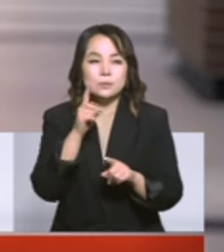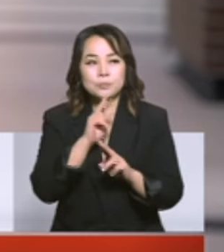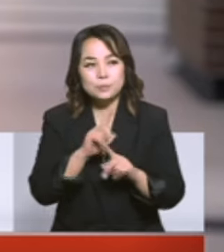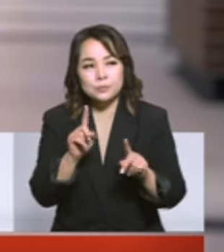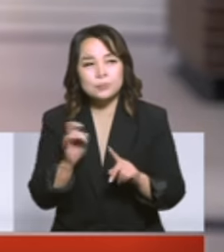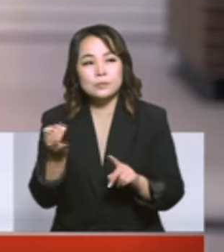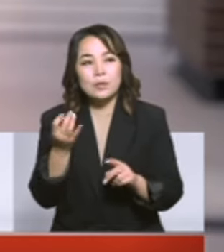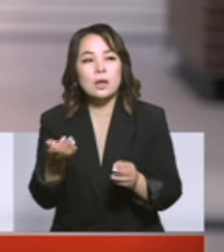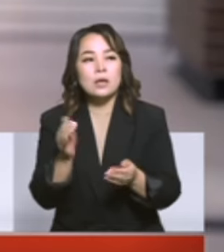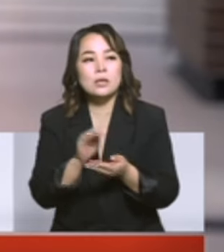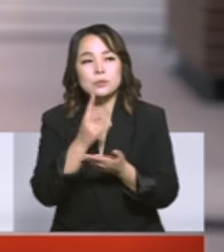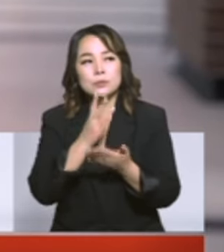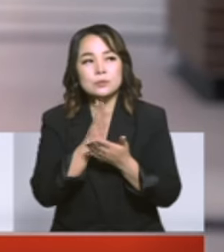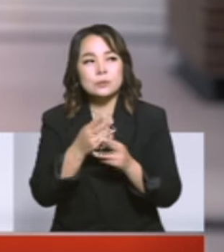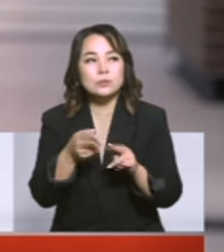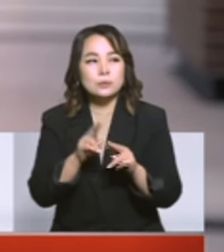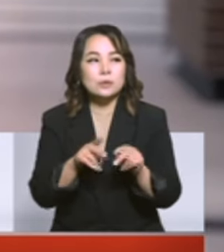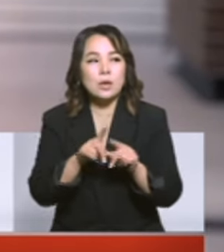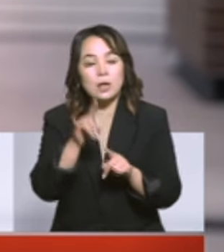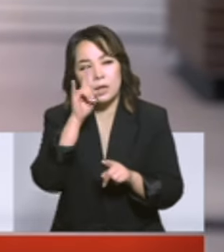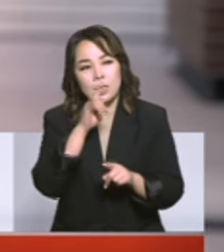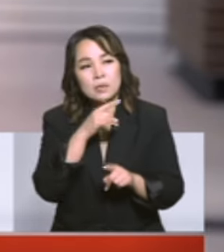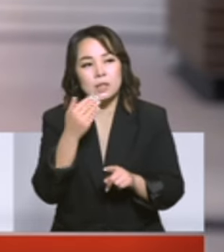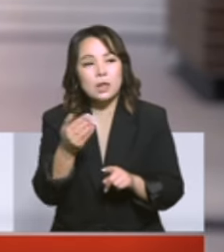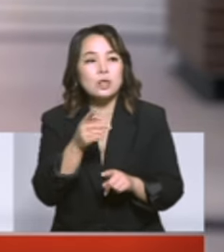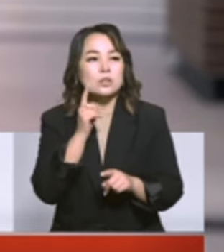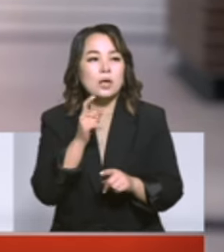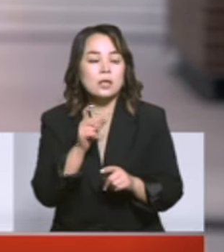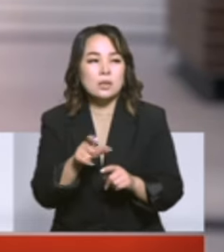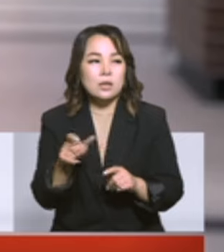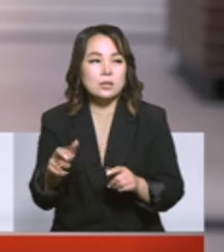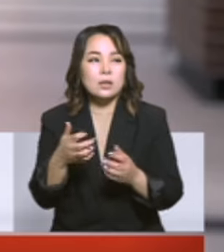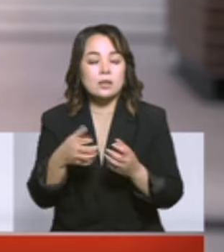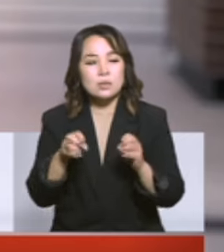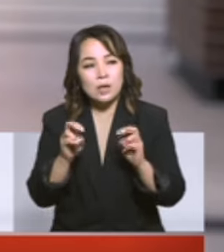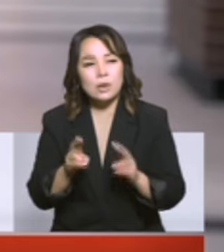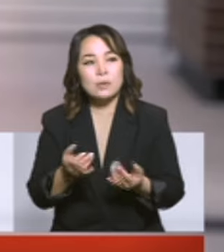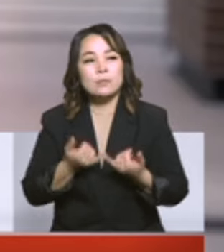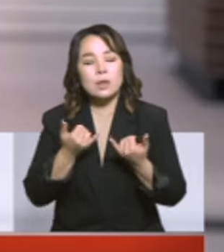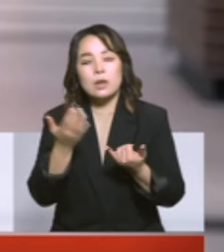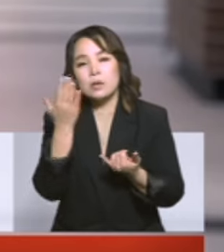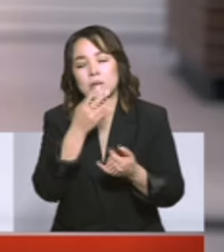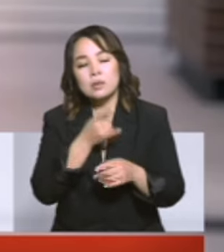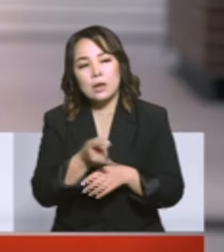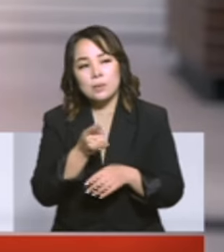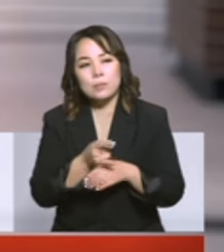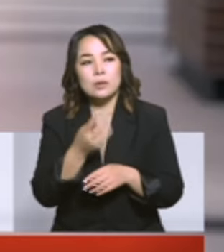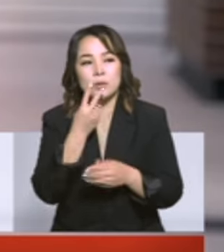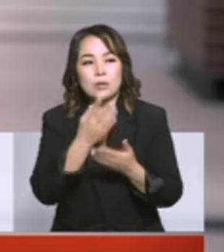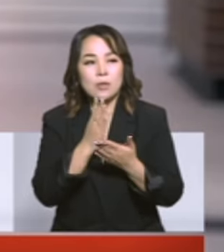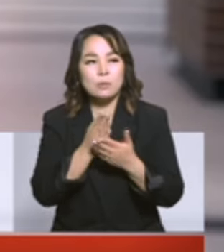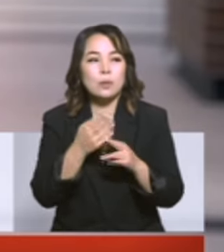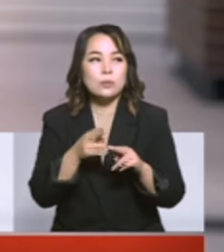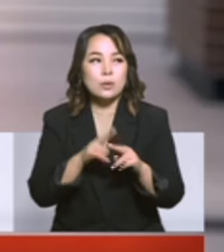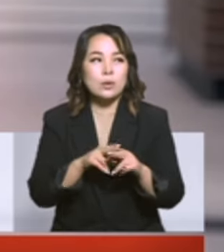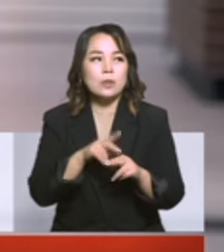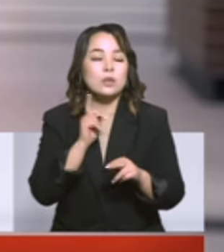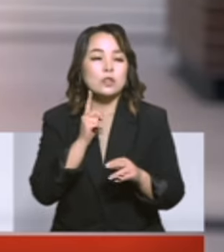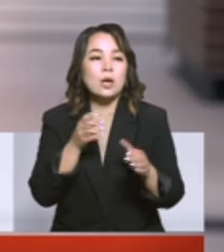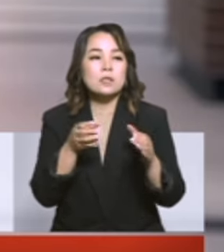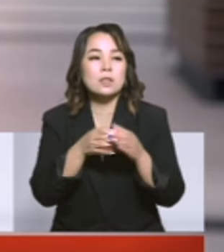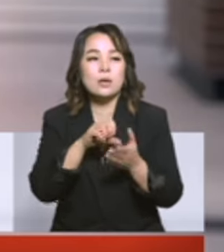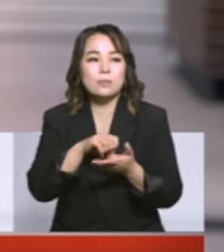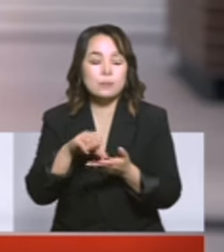көрсетті. Және осында Қазақстанда жас өспірімдерге арналған комедиялық фильмдер көп болса, жас